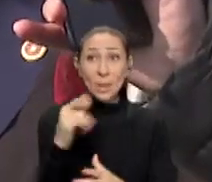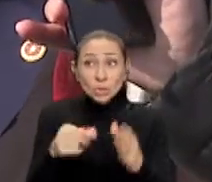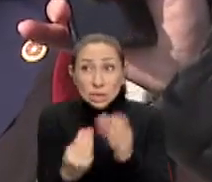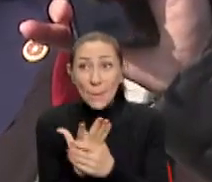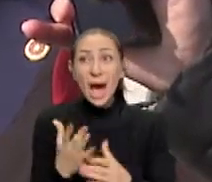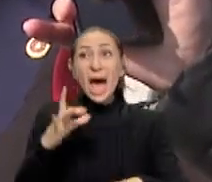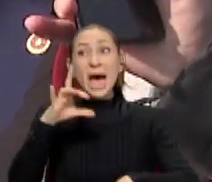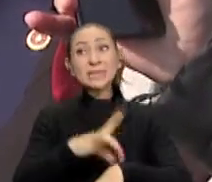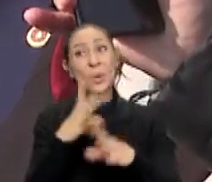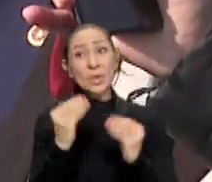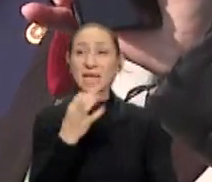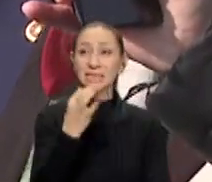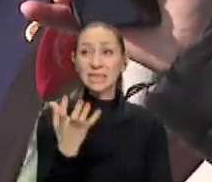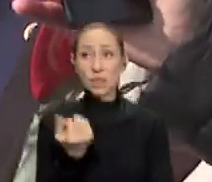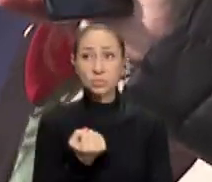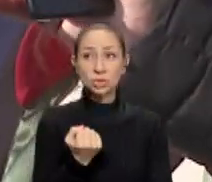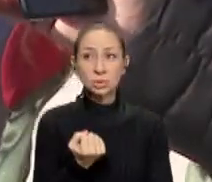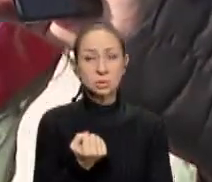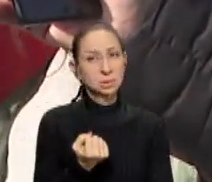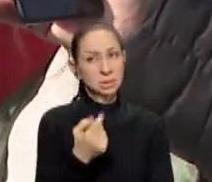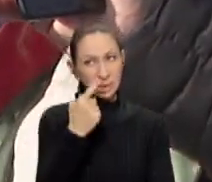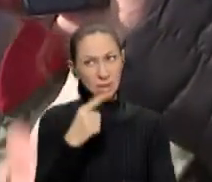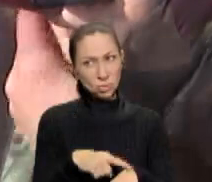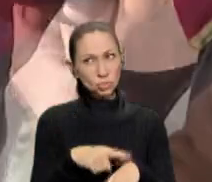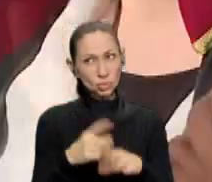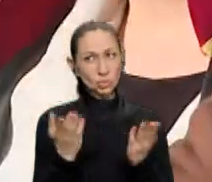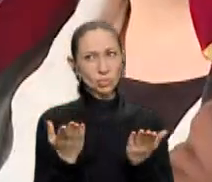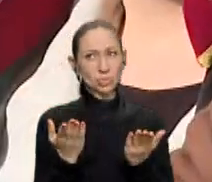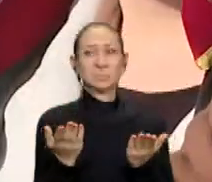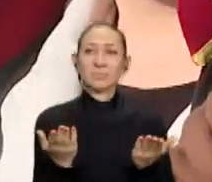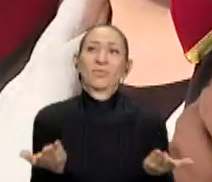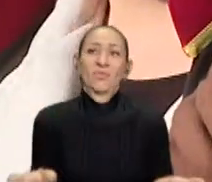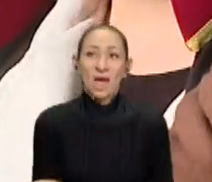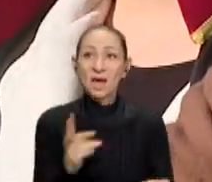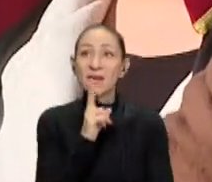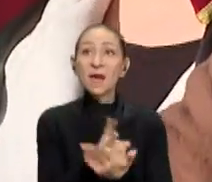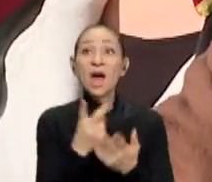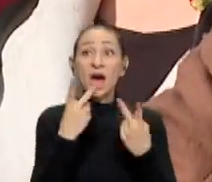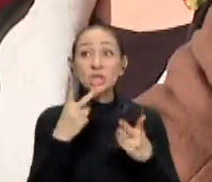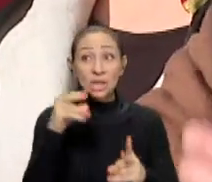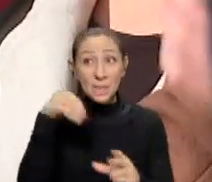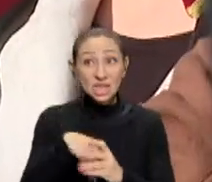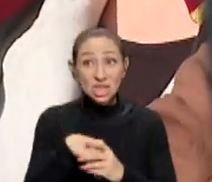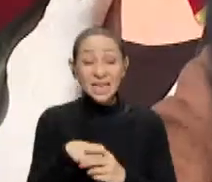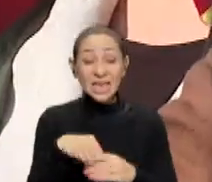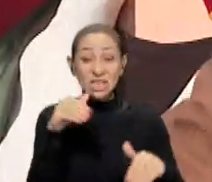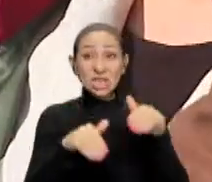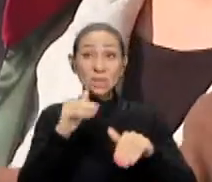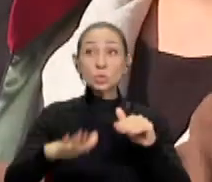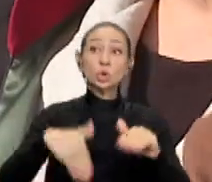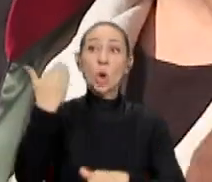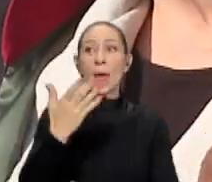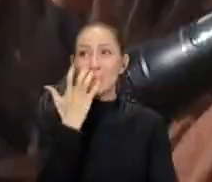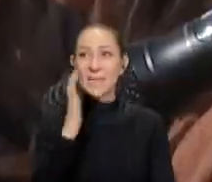bu sabah rahatsızlanıp izin almış. İnanabiliyor musunuz? Ve karar açıklamak için seçimden